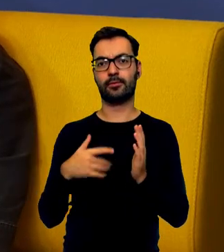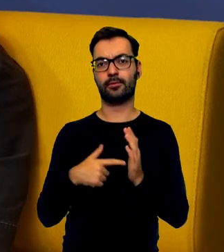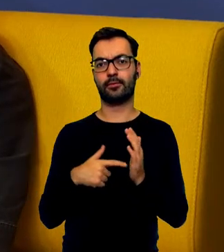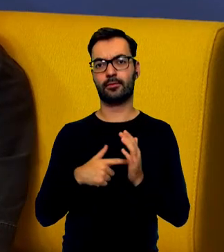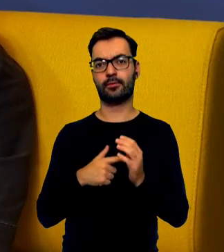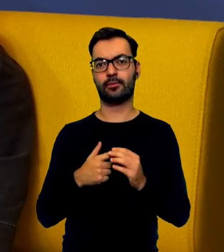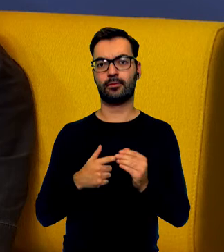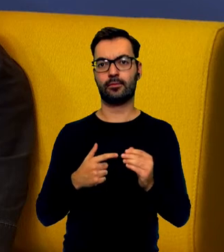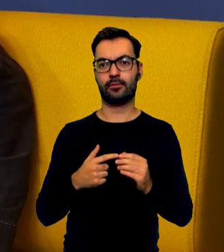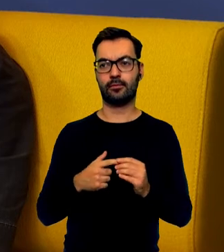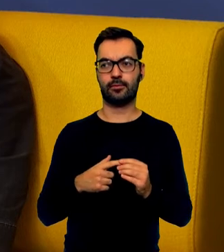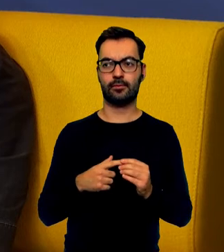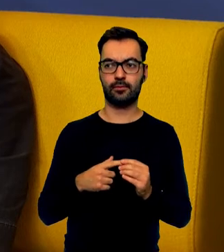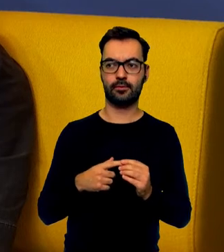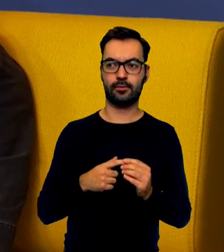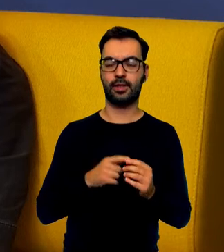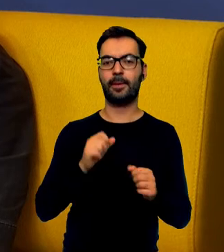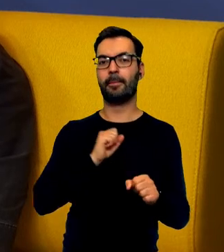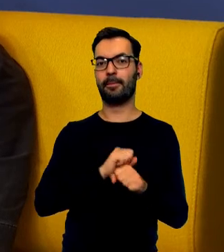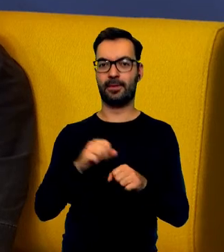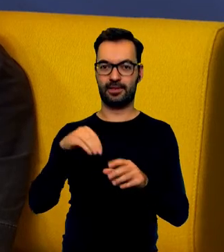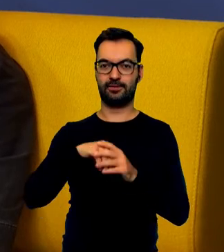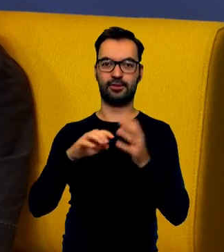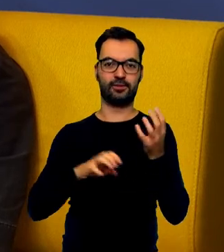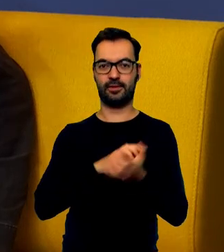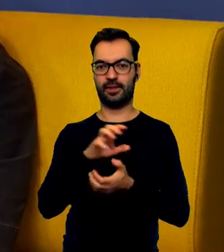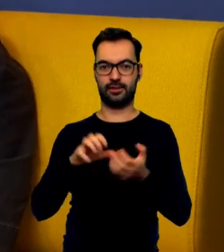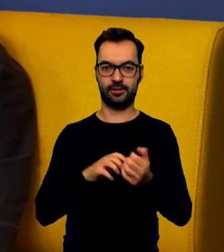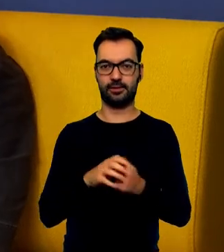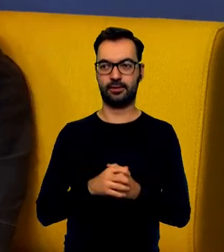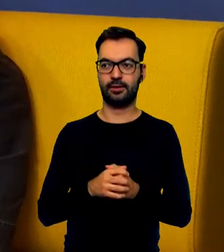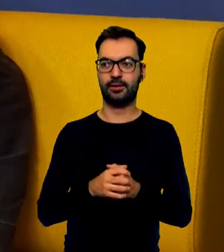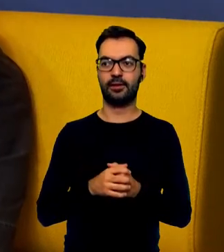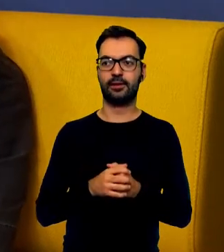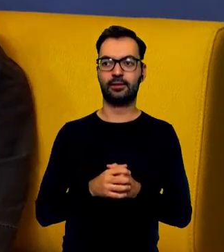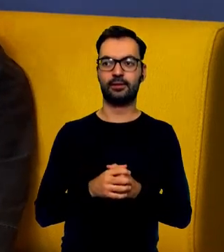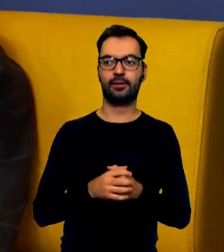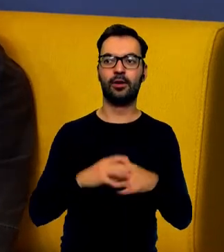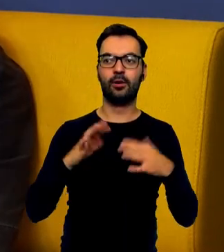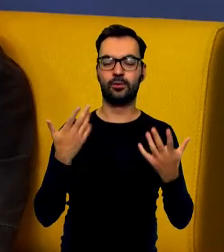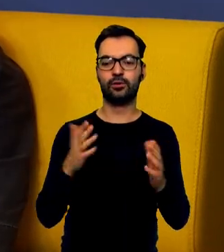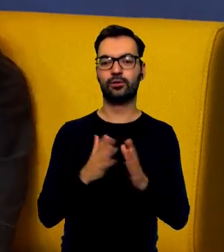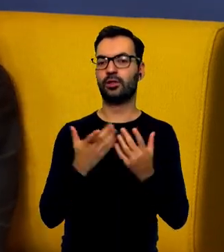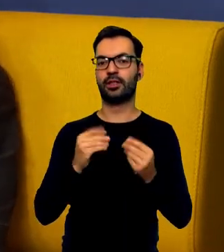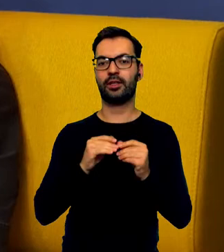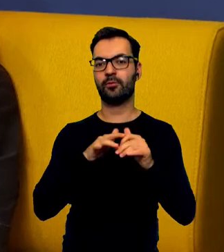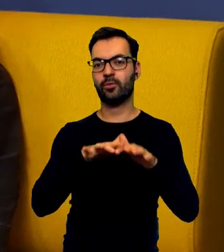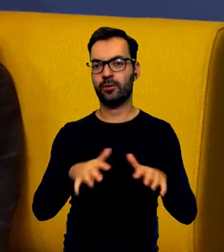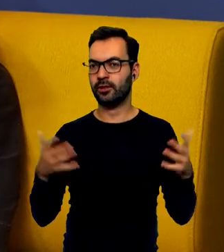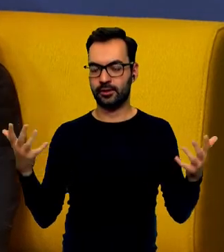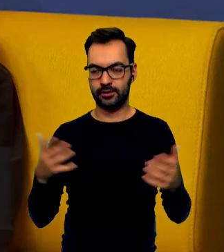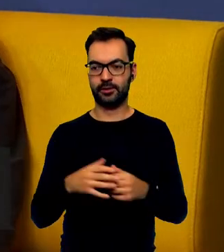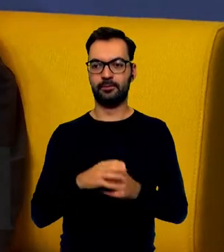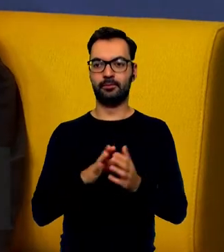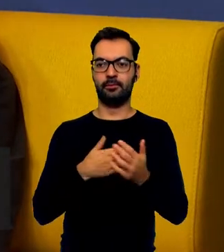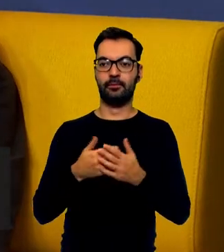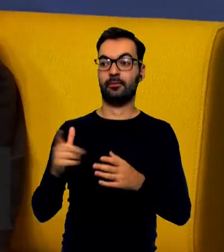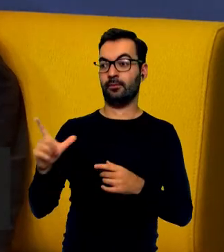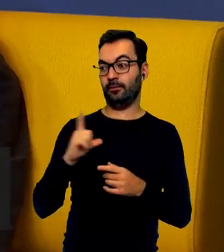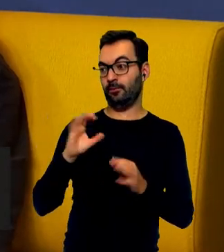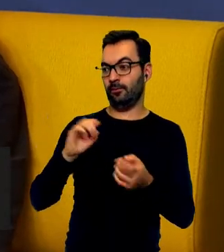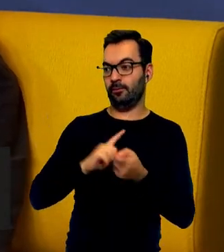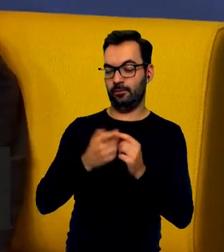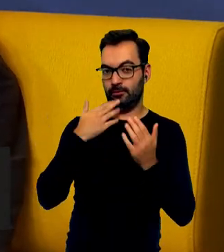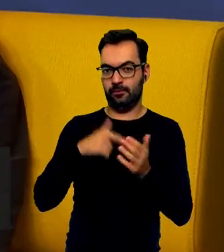jest także po prostu bycie w świecie tej książki, to gdzie ona dociera, to na przykład, że możemy my się